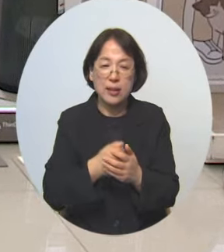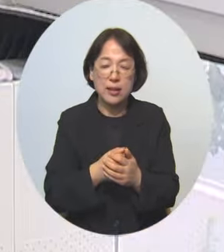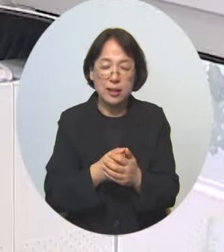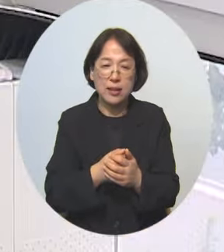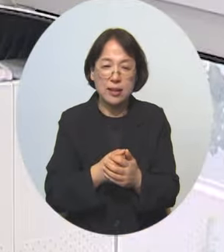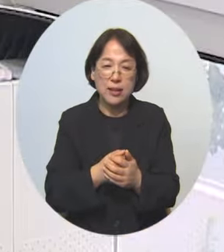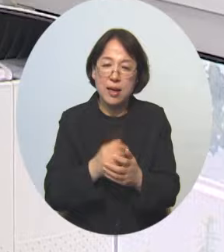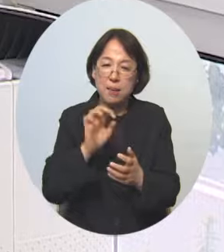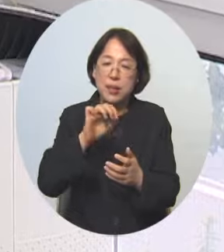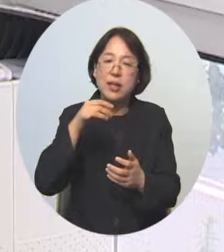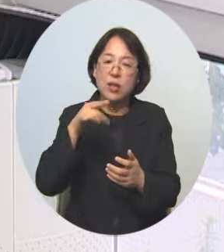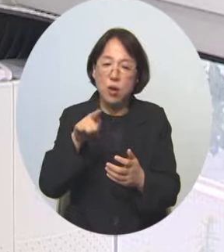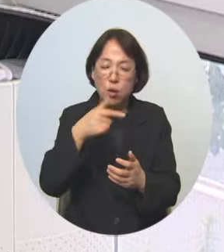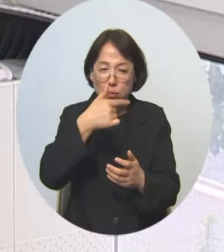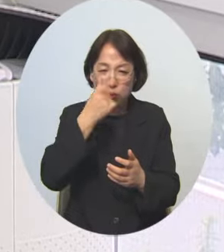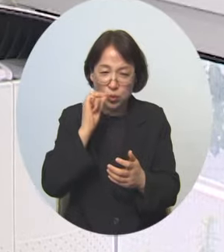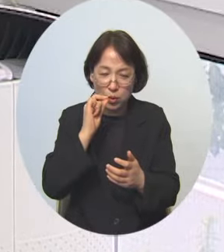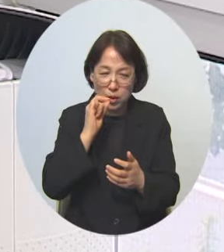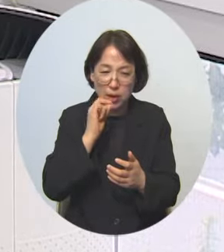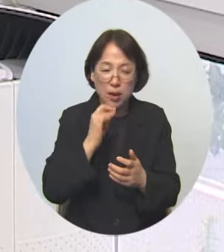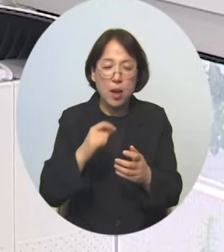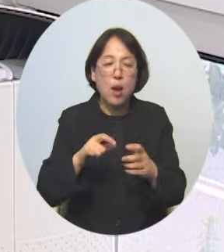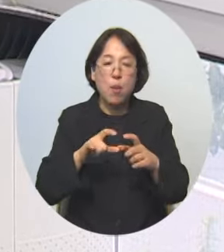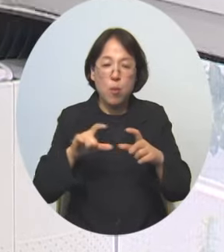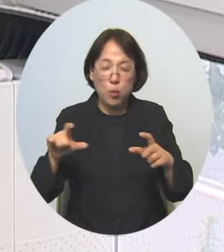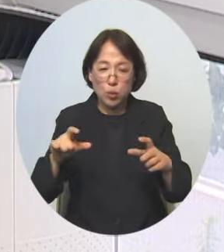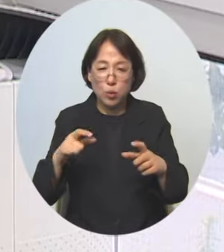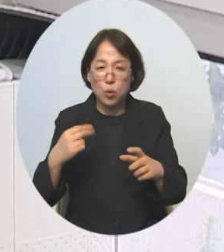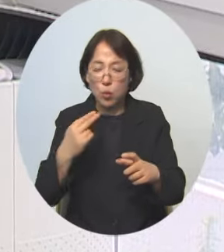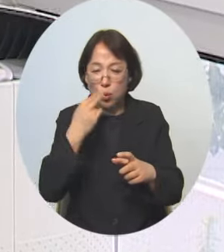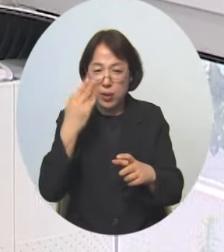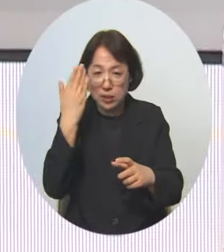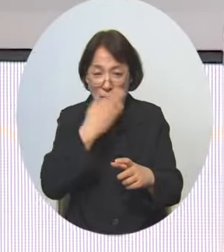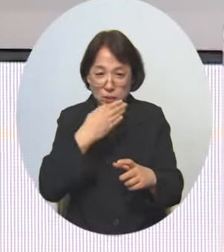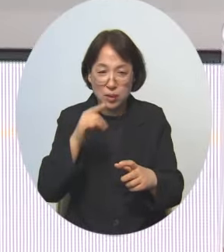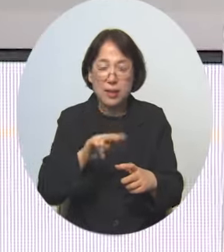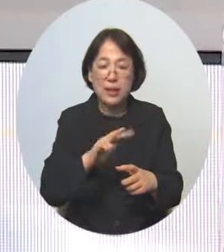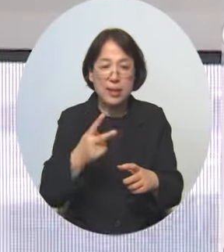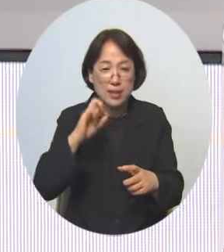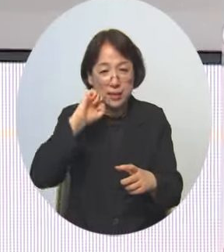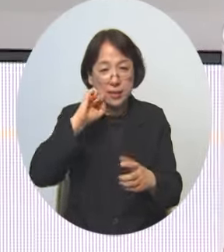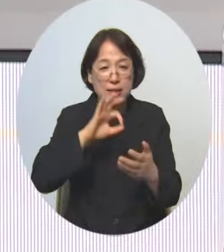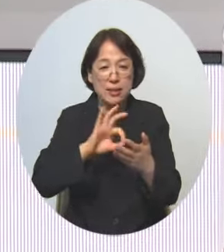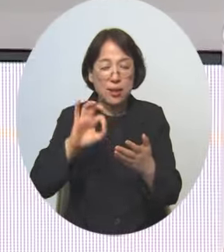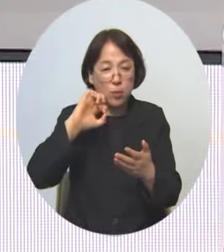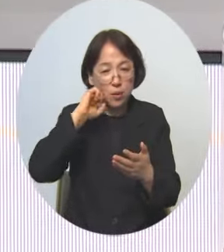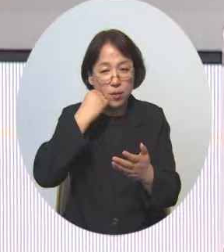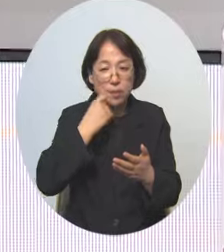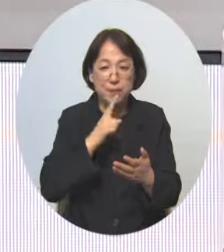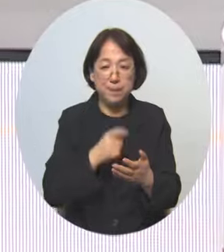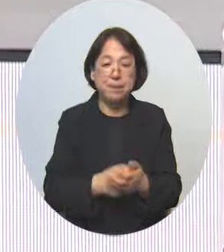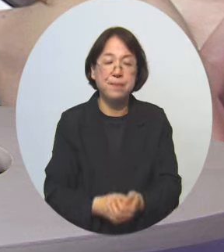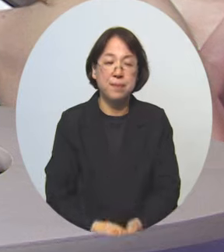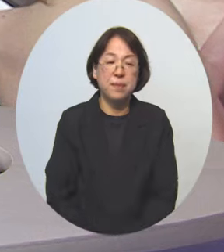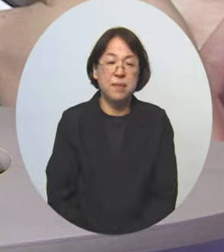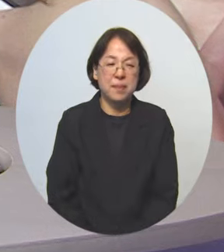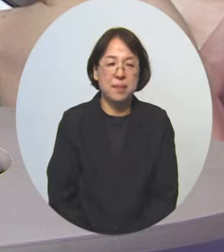없어 공기청정기를 대체할 수는 없었다고 밝혔습니다. KTV 최다희입니다.